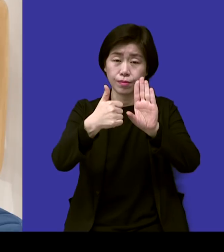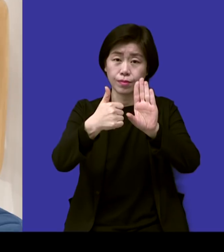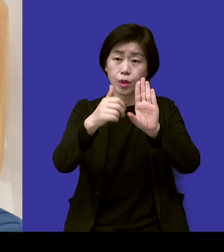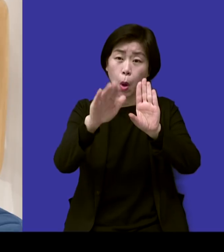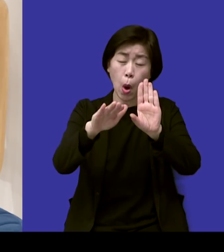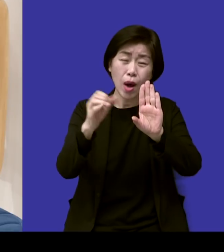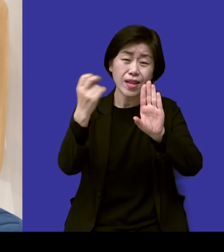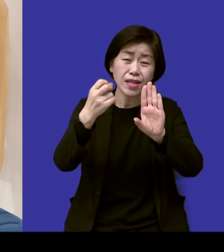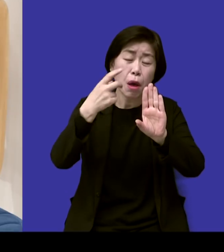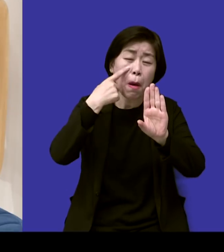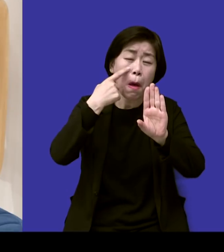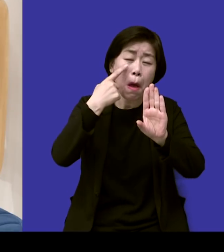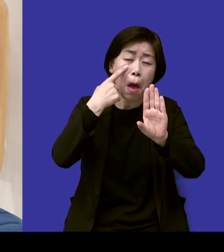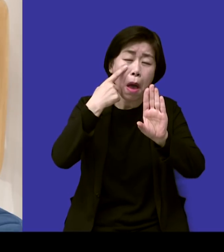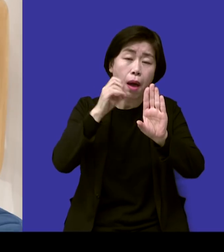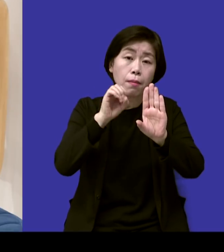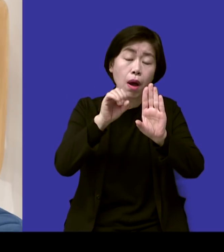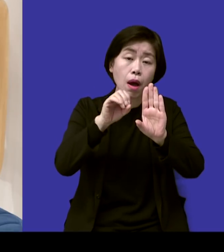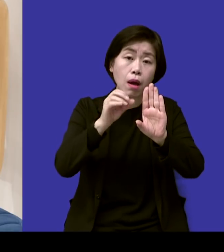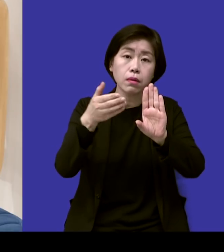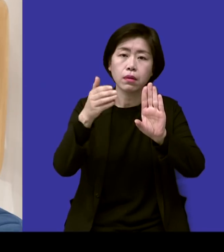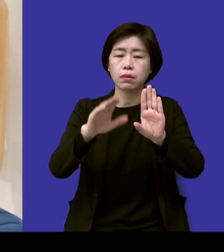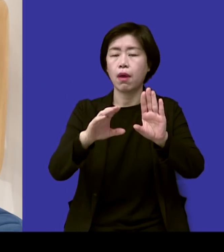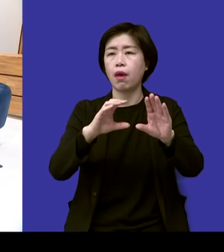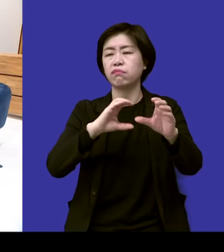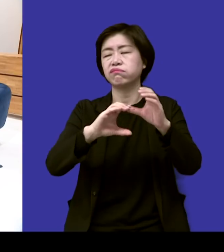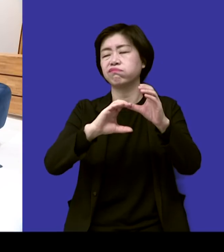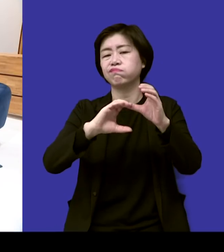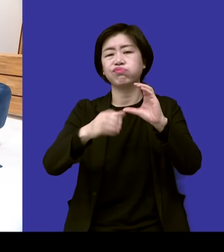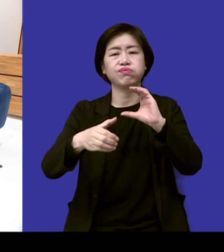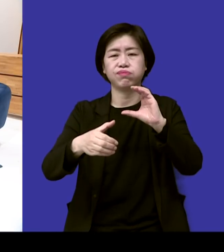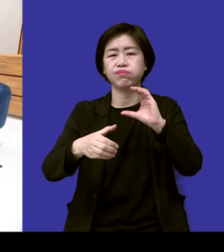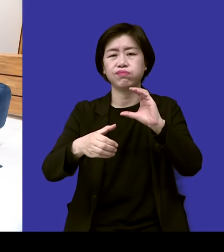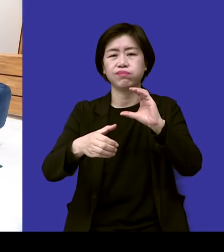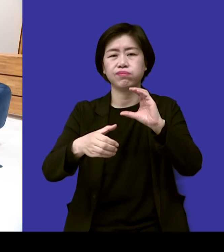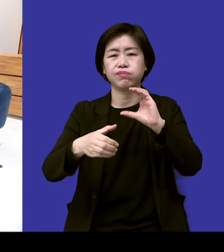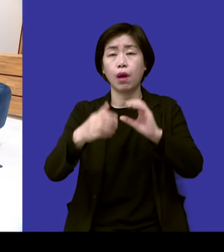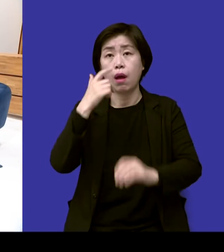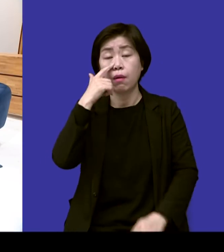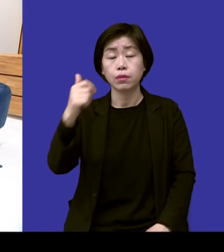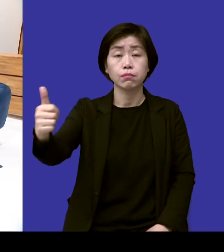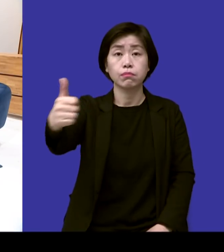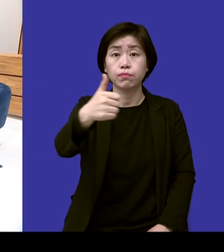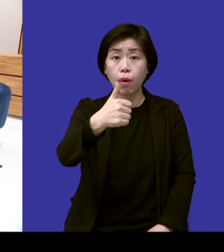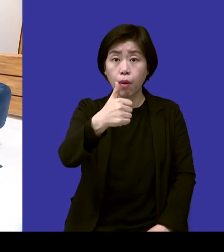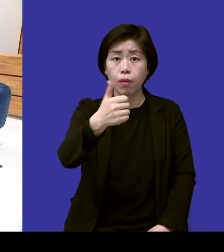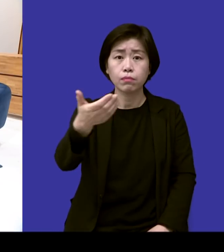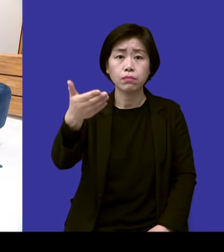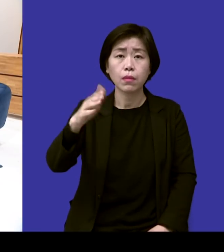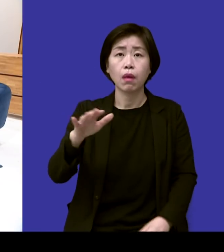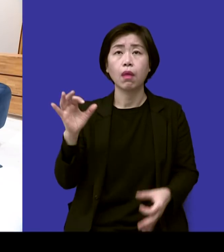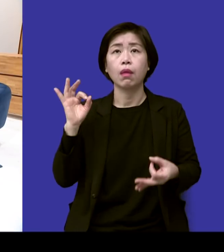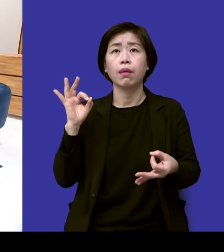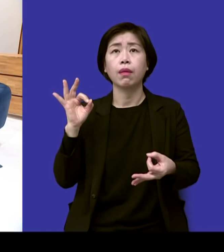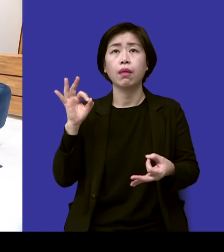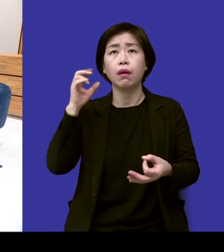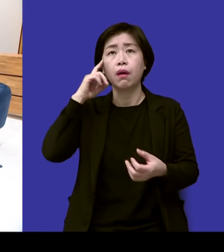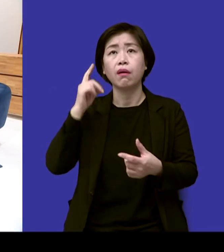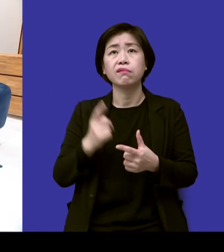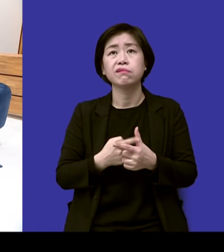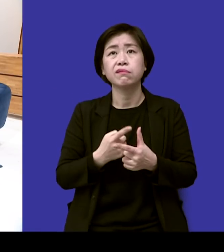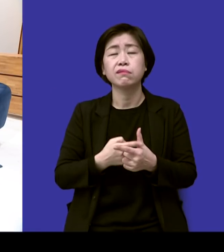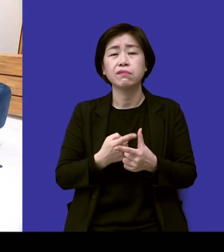이걸 열어 이렇게 열어 했는데 못 열어. 못 열어. 그 소통이 안 되는 거야. 계속 앞에서 서 계시기만 하고.